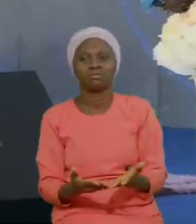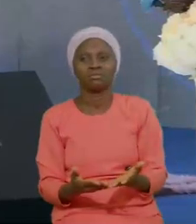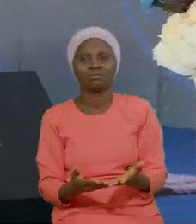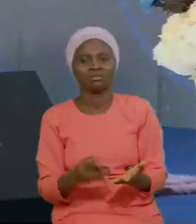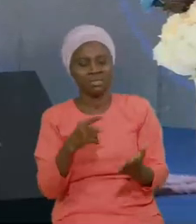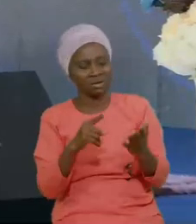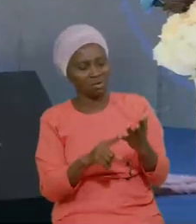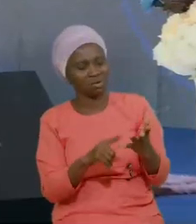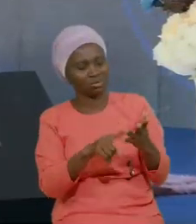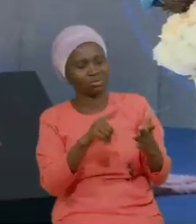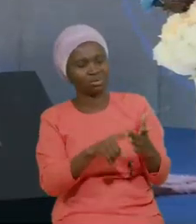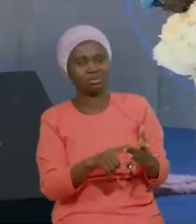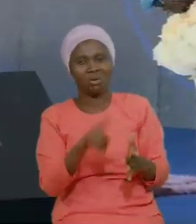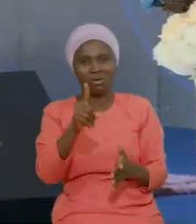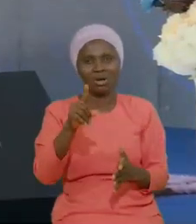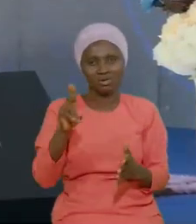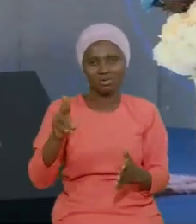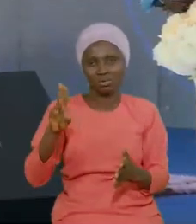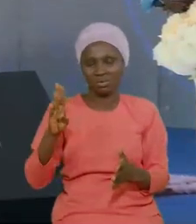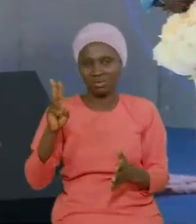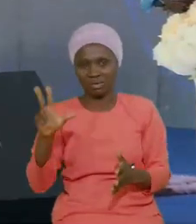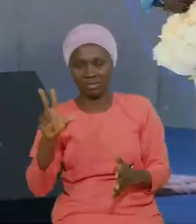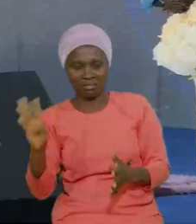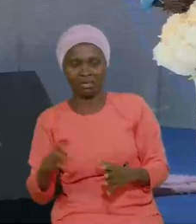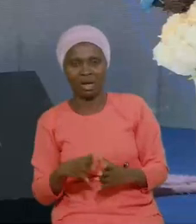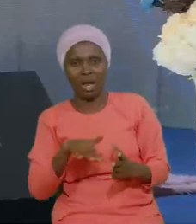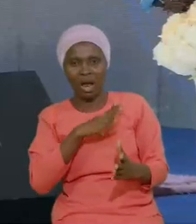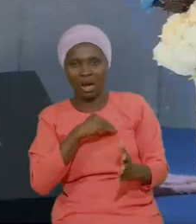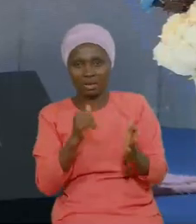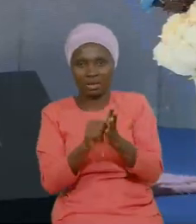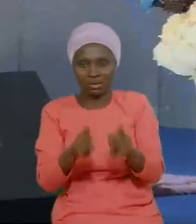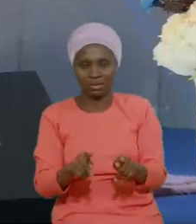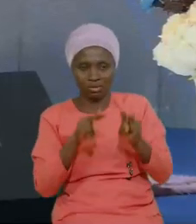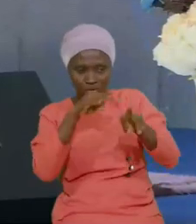Qu'est-ce que tu as fait? Il dit 1, 2, 3,